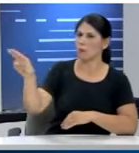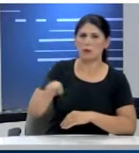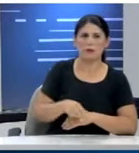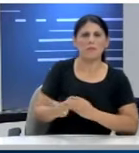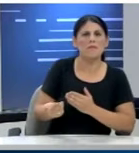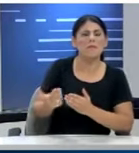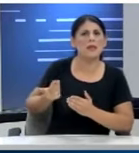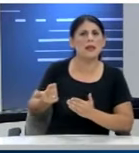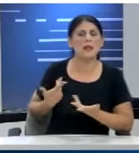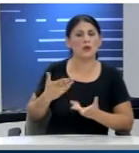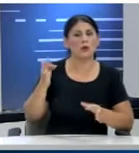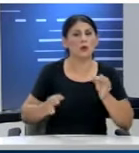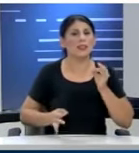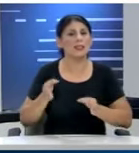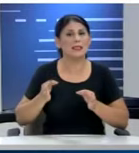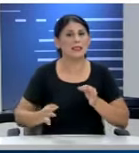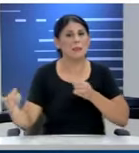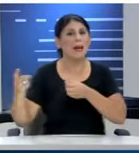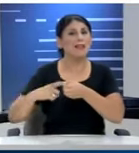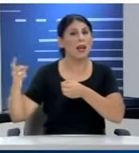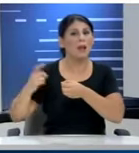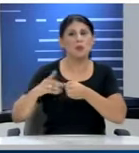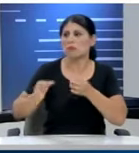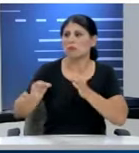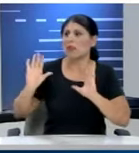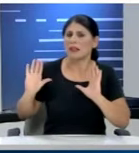καν το συζητήσετε με τους εταίρους μας.